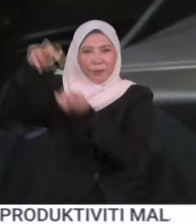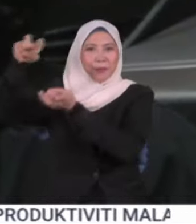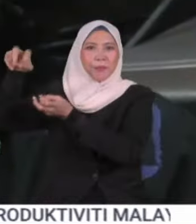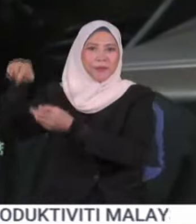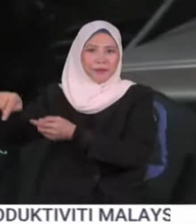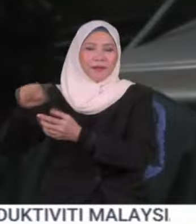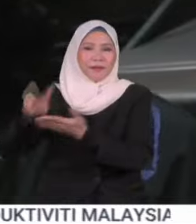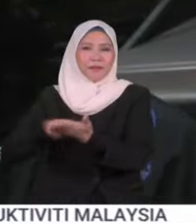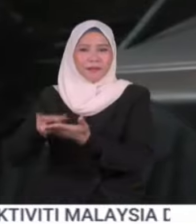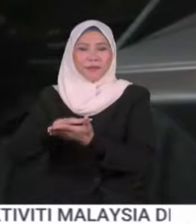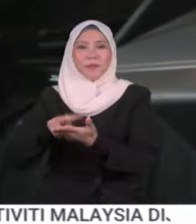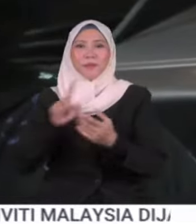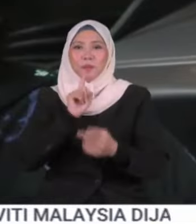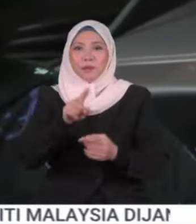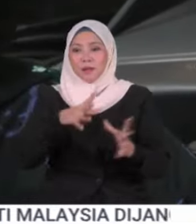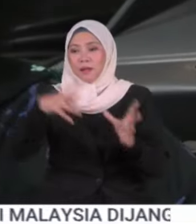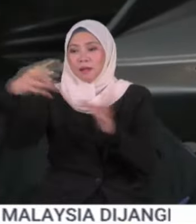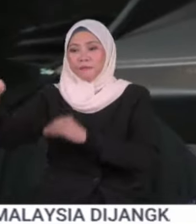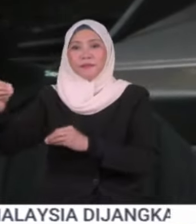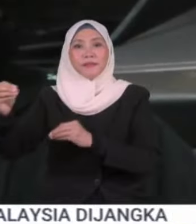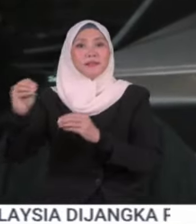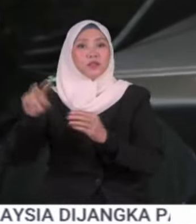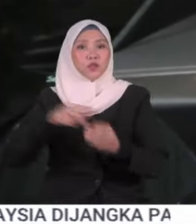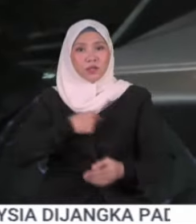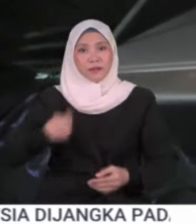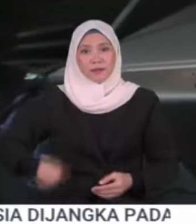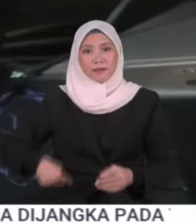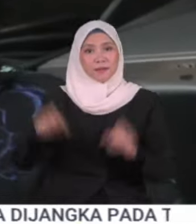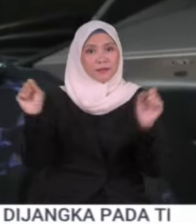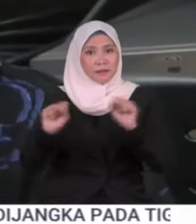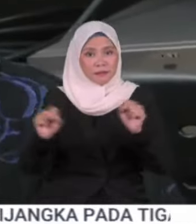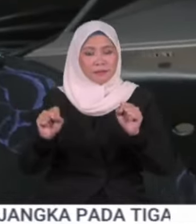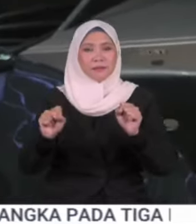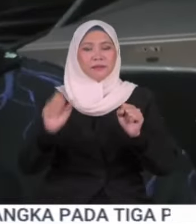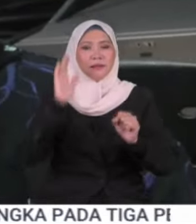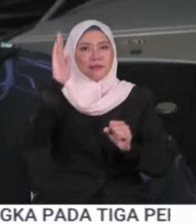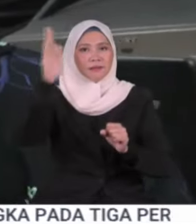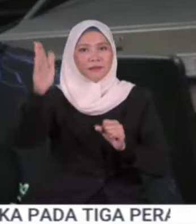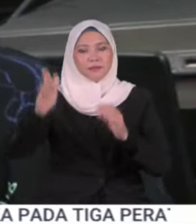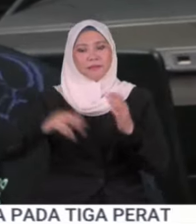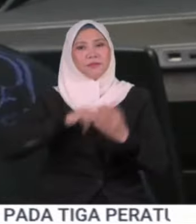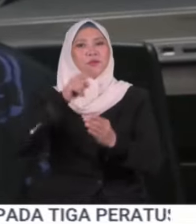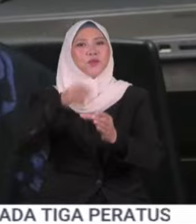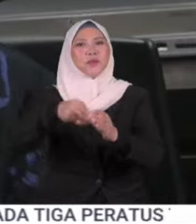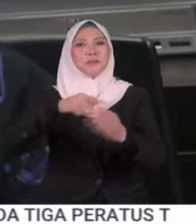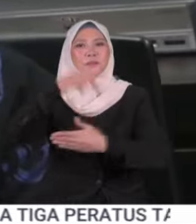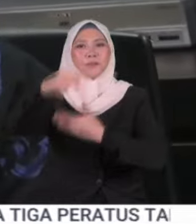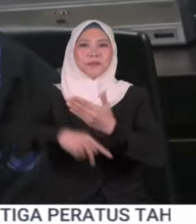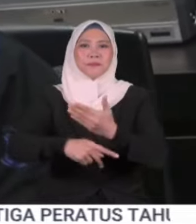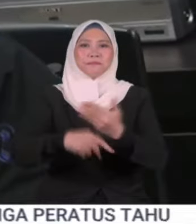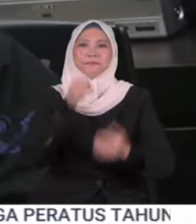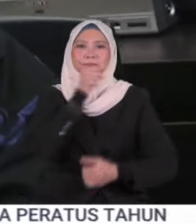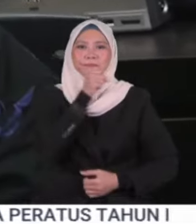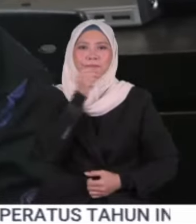lalu benesa bertolak ke China pada Selasa untuk meneruskan perjalanannya dalam program tersebut